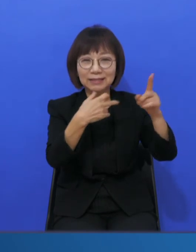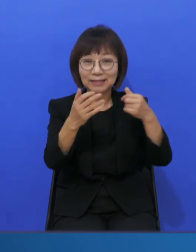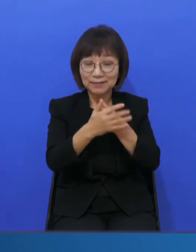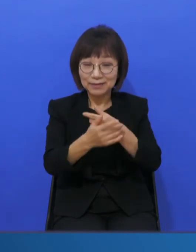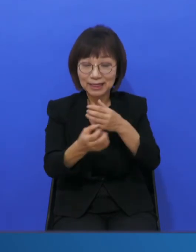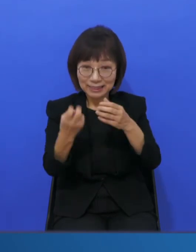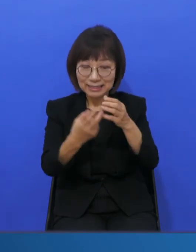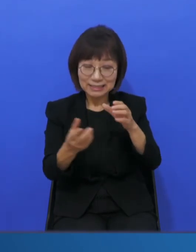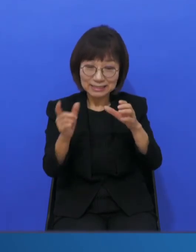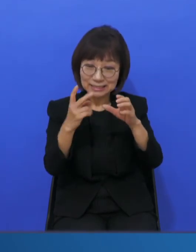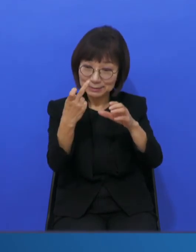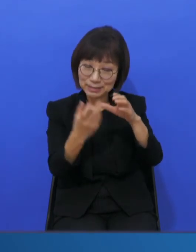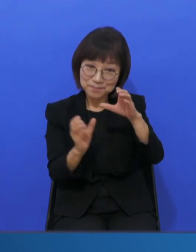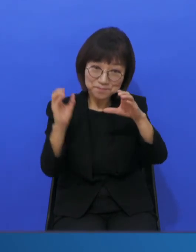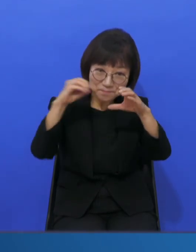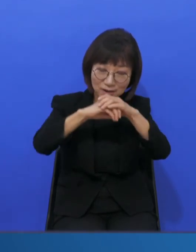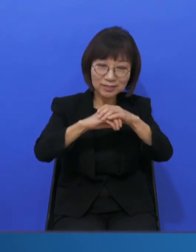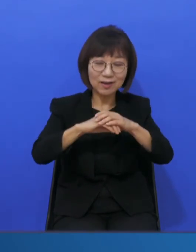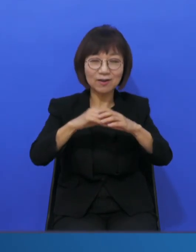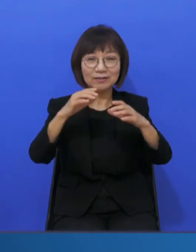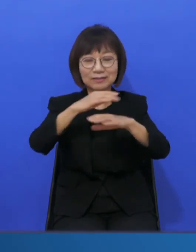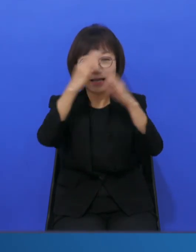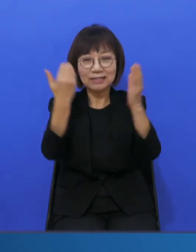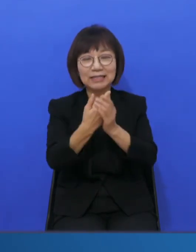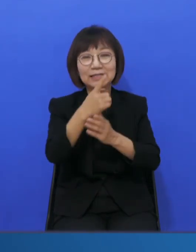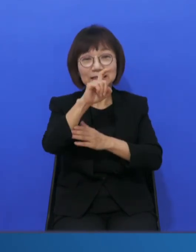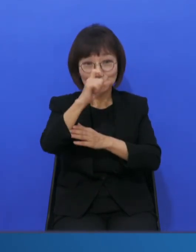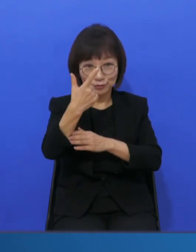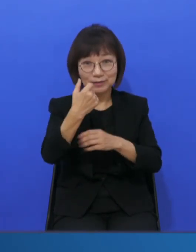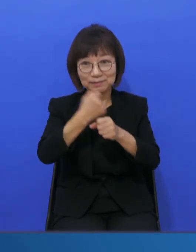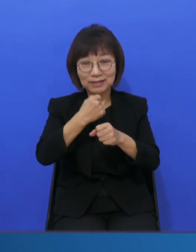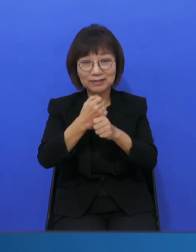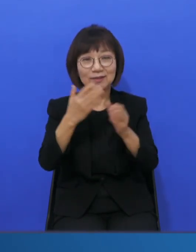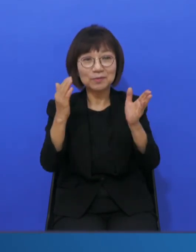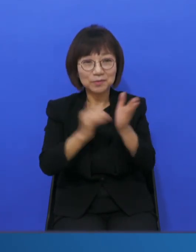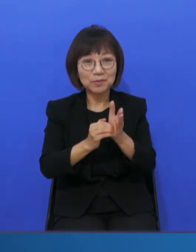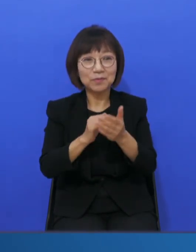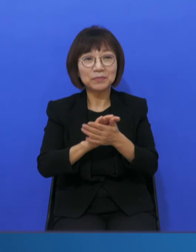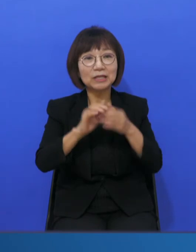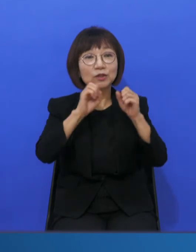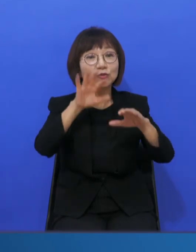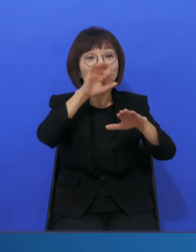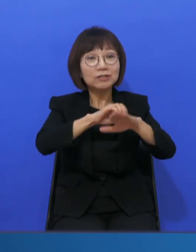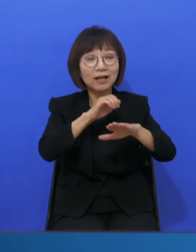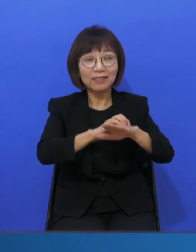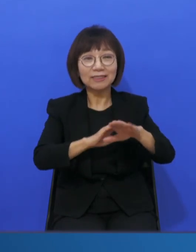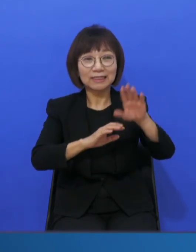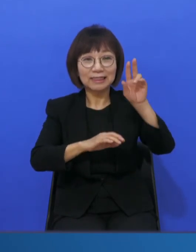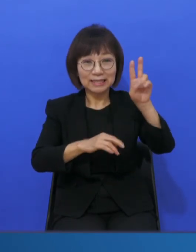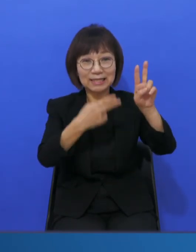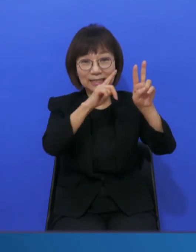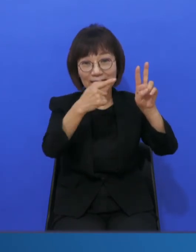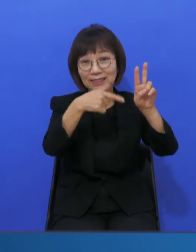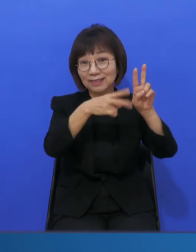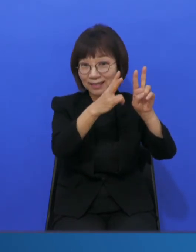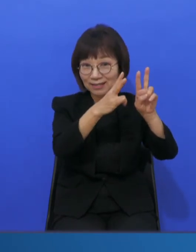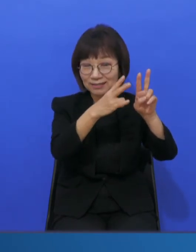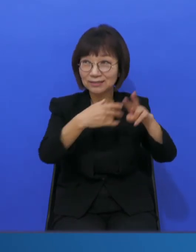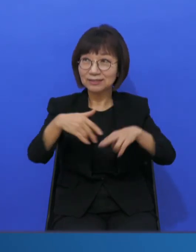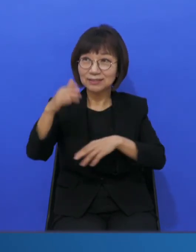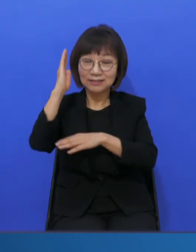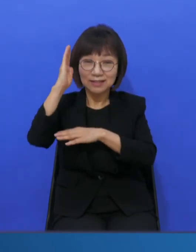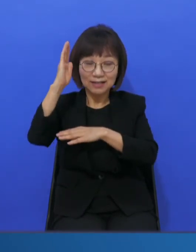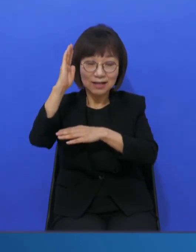복원하여 총 16과로 개편하였으며 전도훈련 교재 2단계 1집과 2단계 2집은 초판 발행 이후 선포된